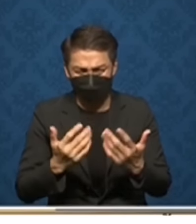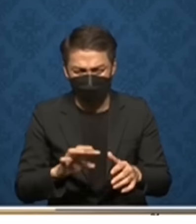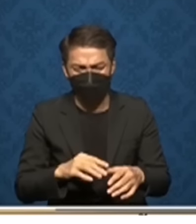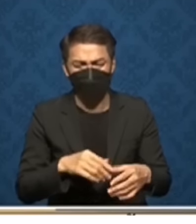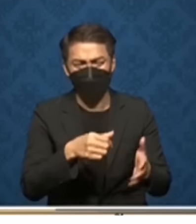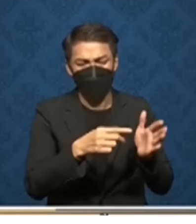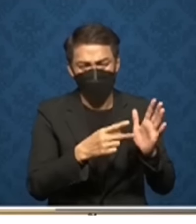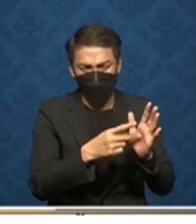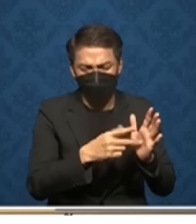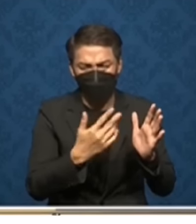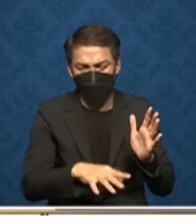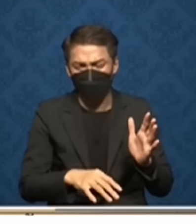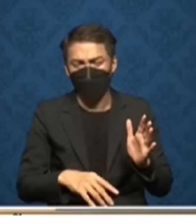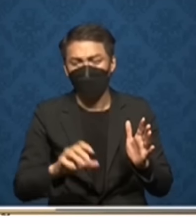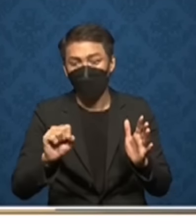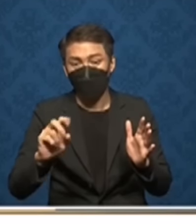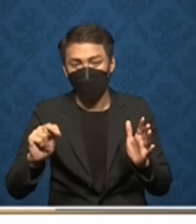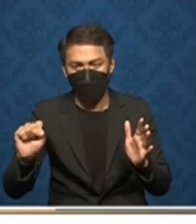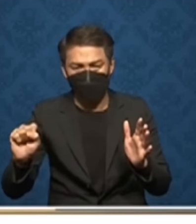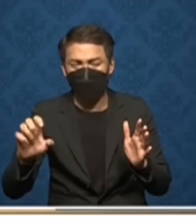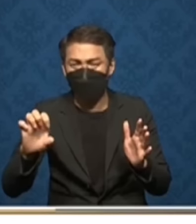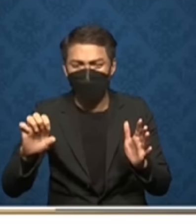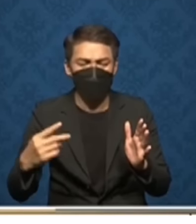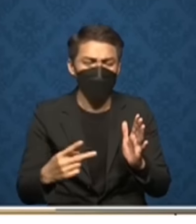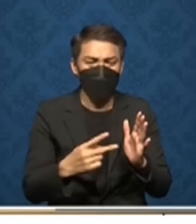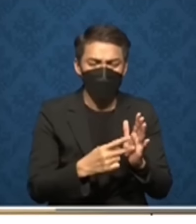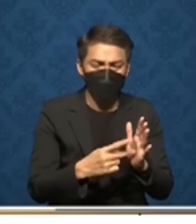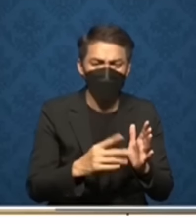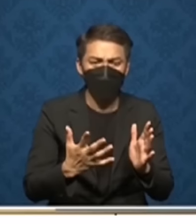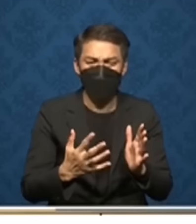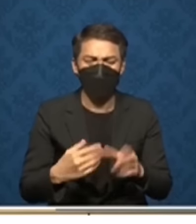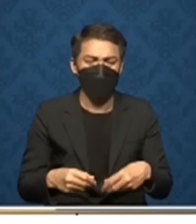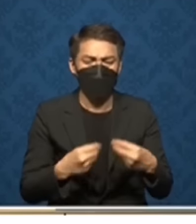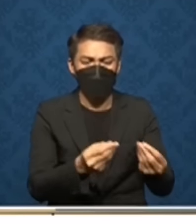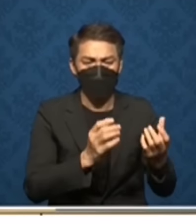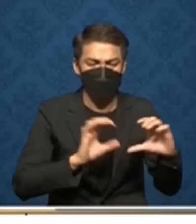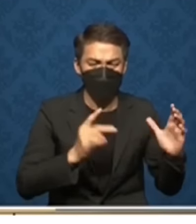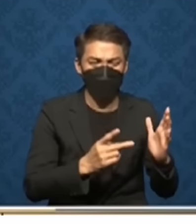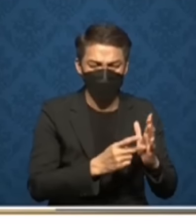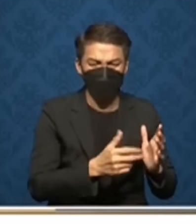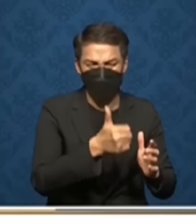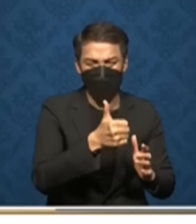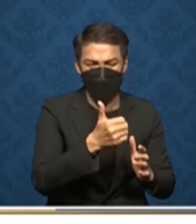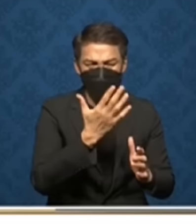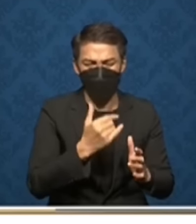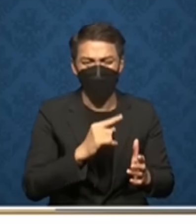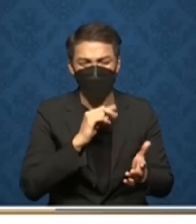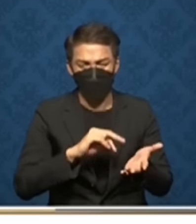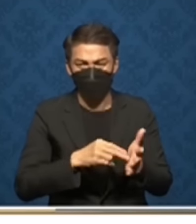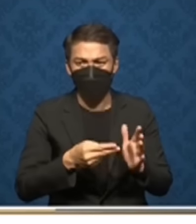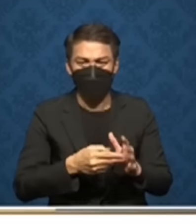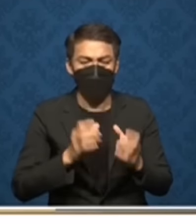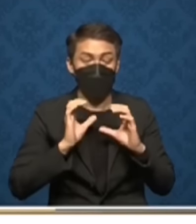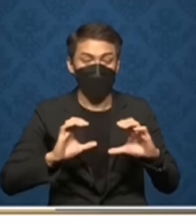เนี่ยไม่มีสิทธิ์ที่มากู้สถาบันการเงินเพราะให้รัฐกู้ดีกว่าเพราะรัฐใช้นี่แน่เพราะรัฐไม่กลัวเสียหน้